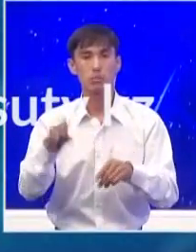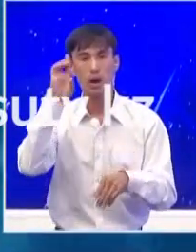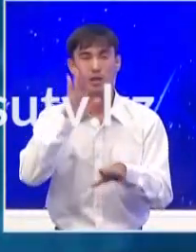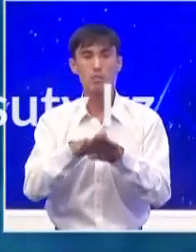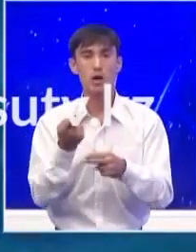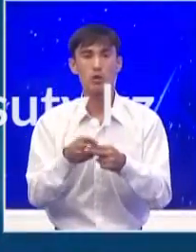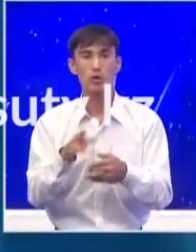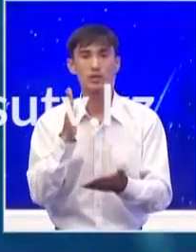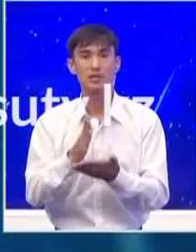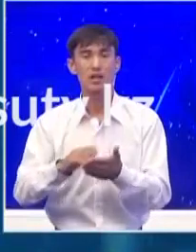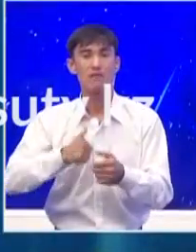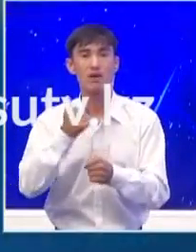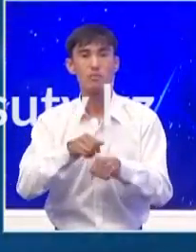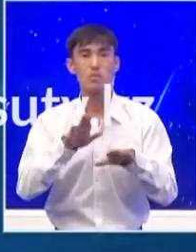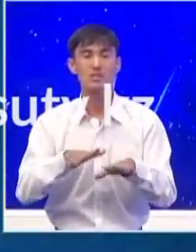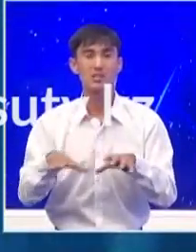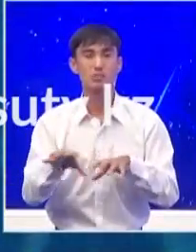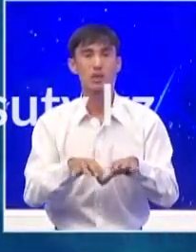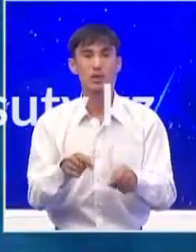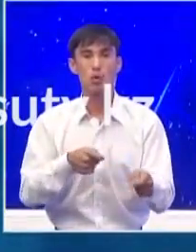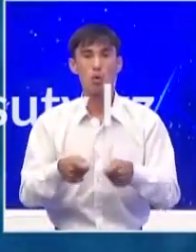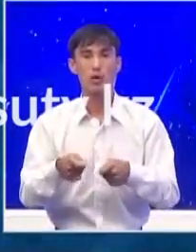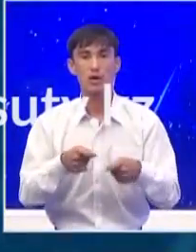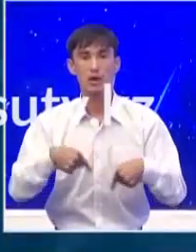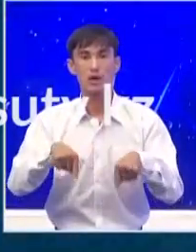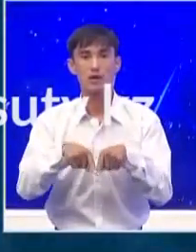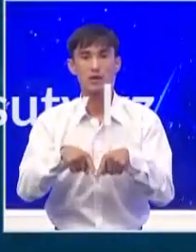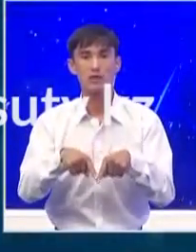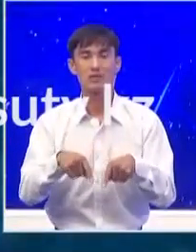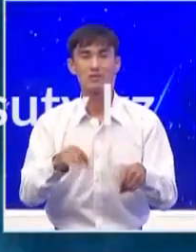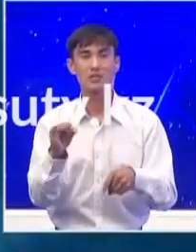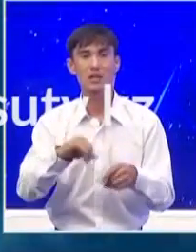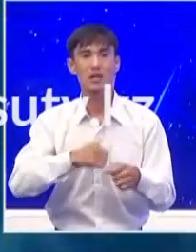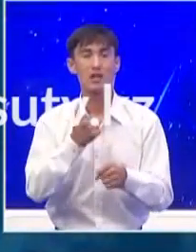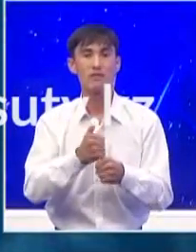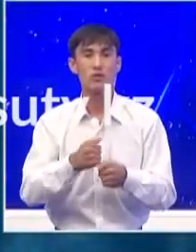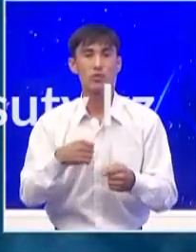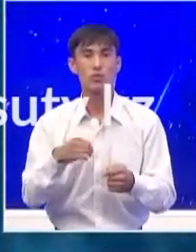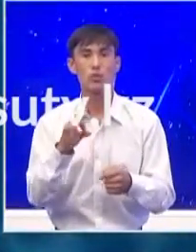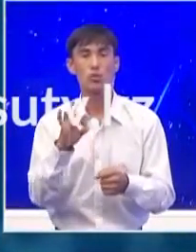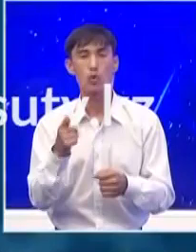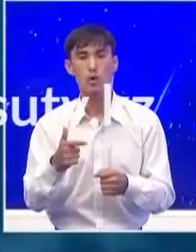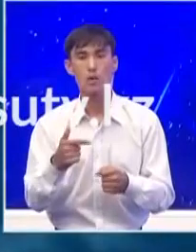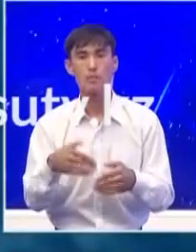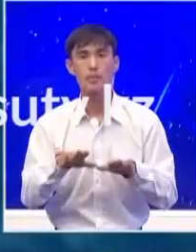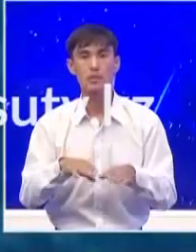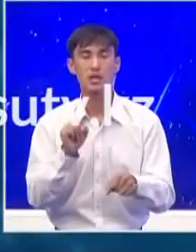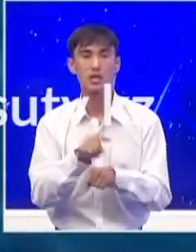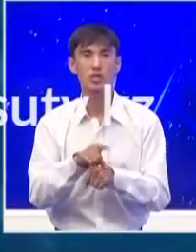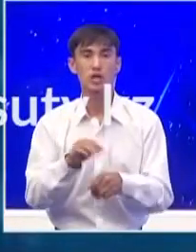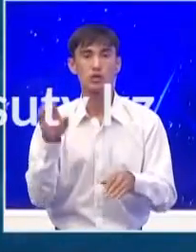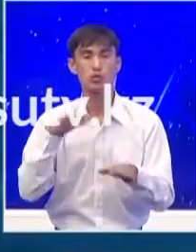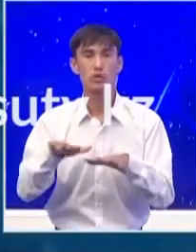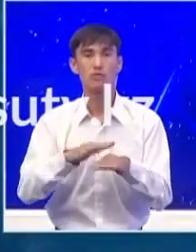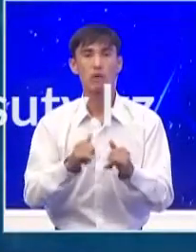которые являются главами местных исполнительных органов должны сыграть ключевую роль в решении одной из приоритетных задач государства